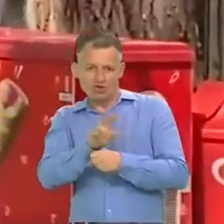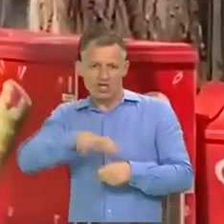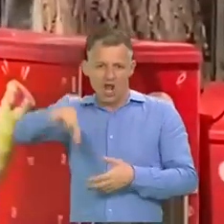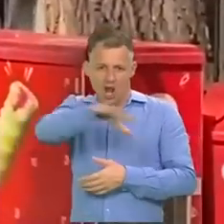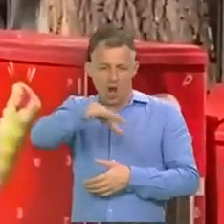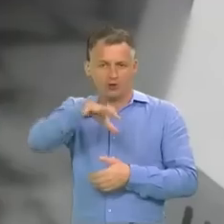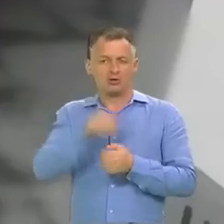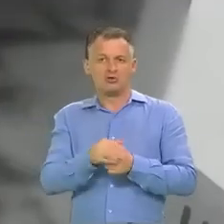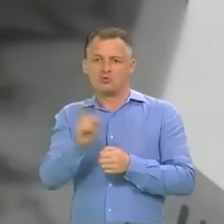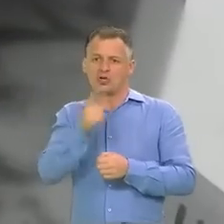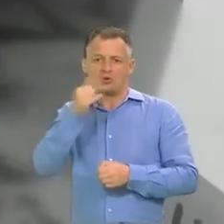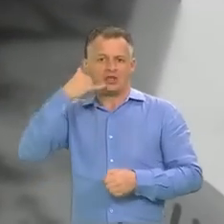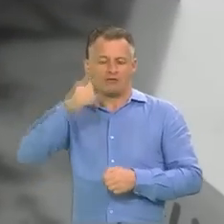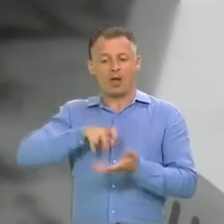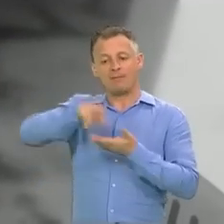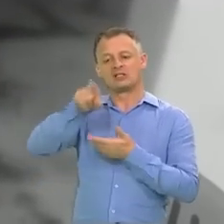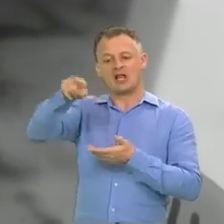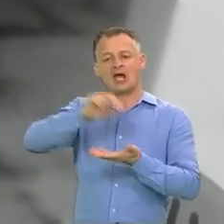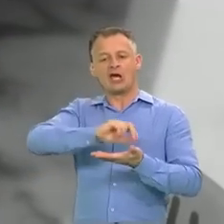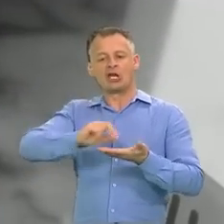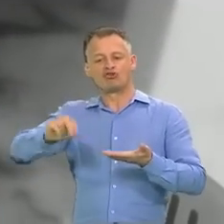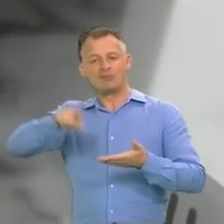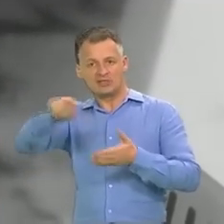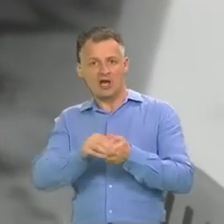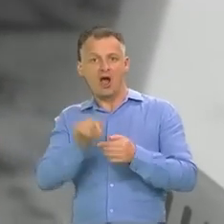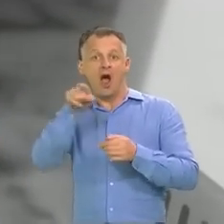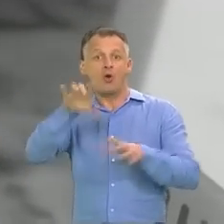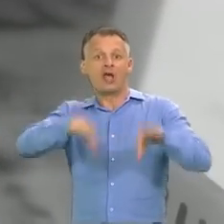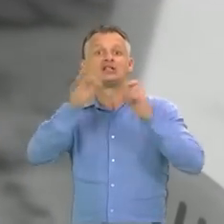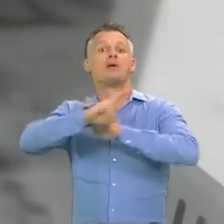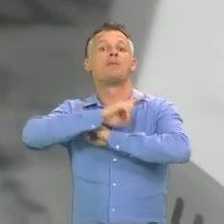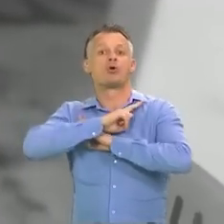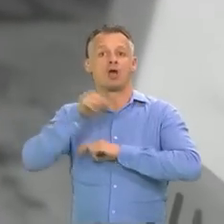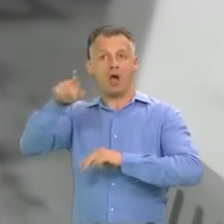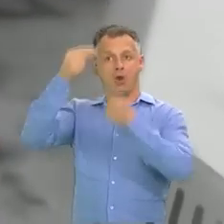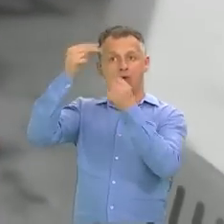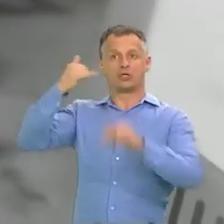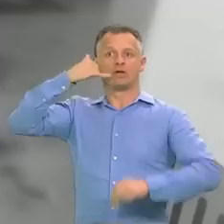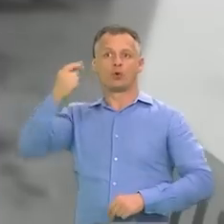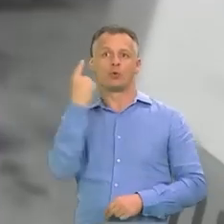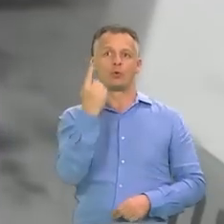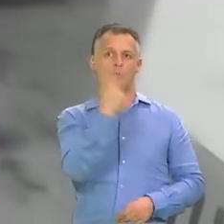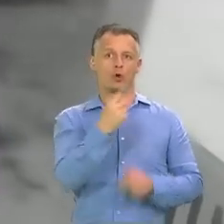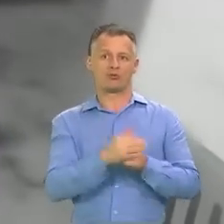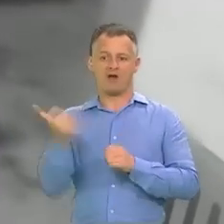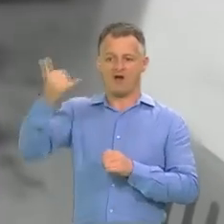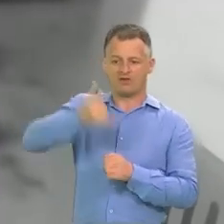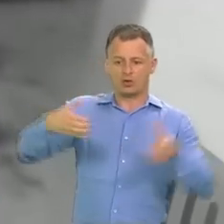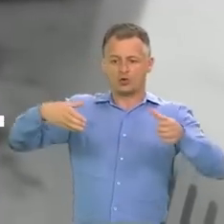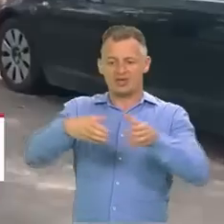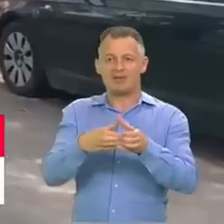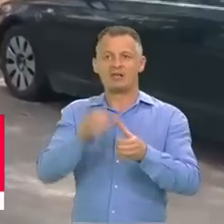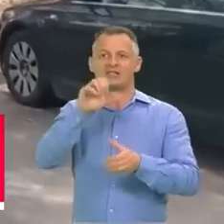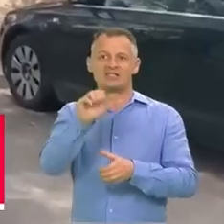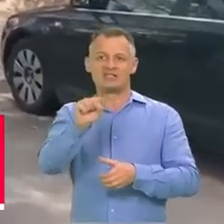că a mers la recepție. Acolo l-a găsit fără suflare. Imediat a dat alarma la 112. La fața locului s-a deplasat un echipaj SAJ care